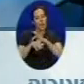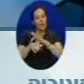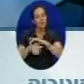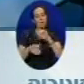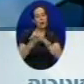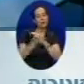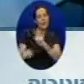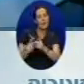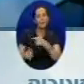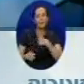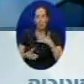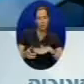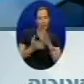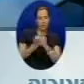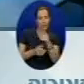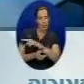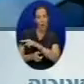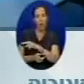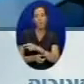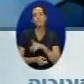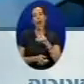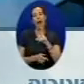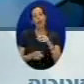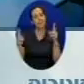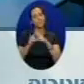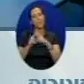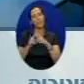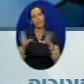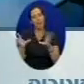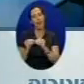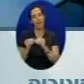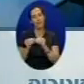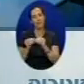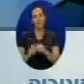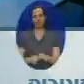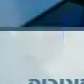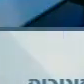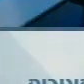מי יהיה חבר של מי, ואני רוצה שהוא יהיה חבר של ההוא, אז... אותם ביחד.